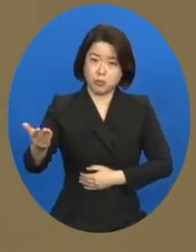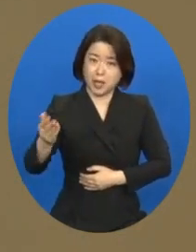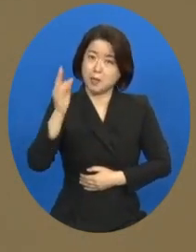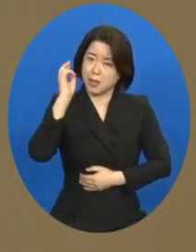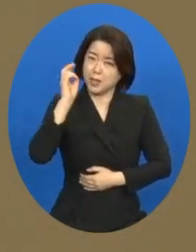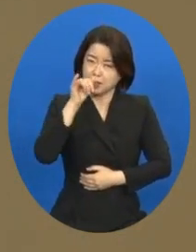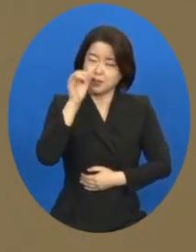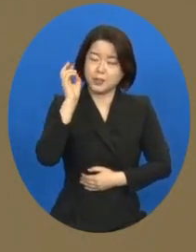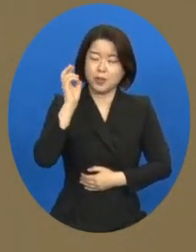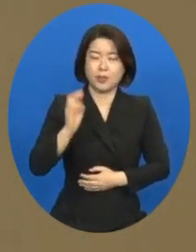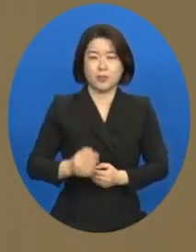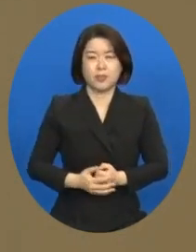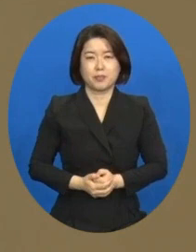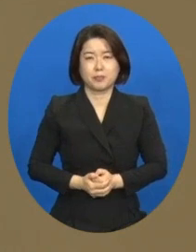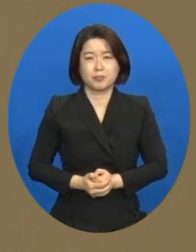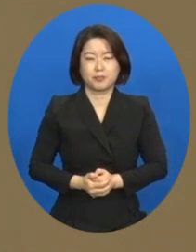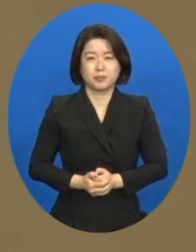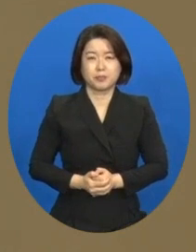있으실 거예요.